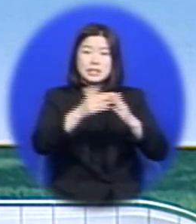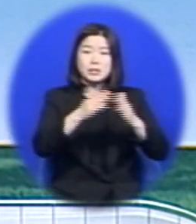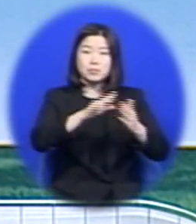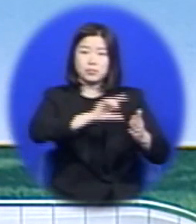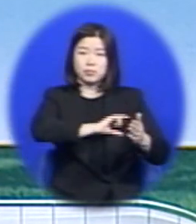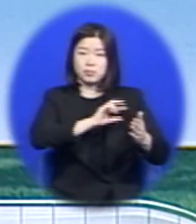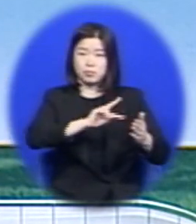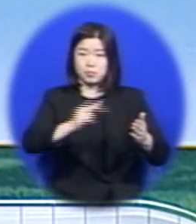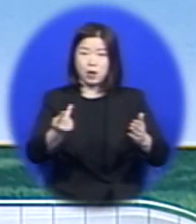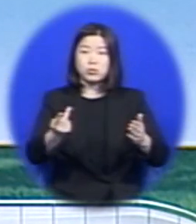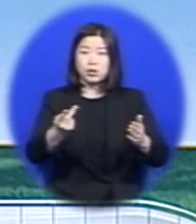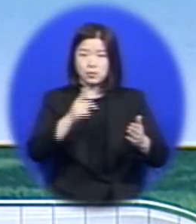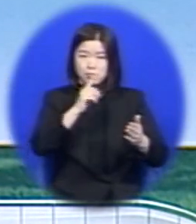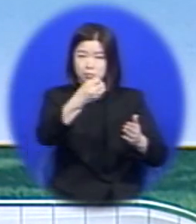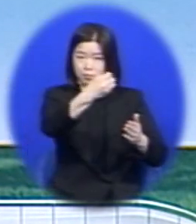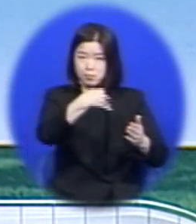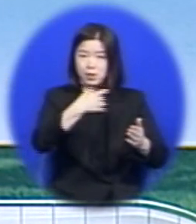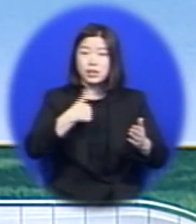옮기라는.